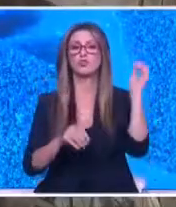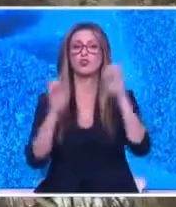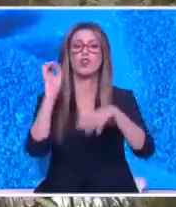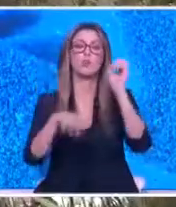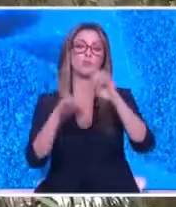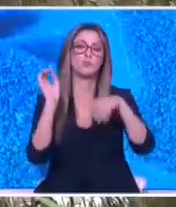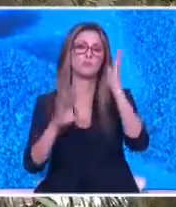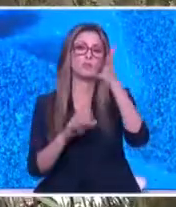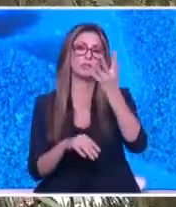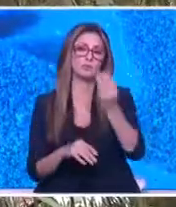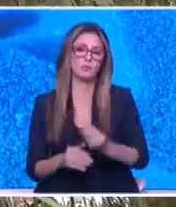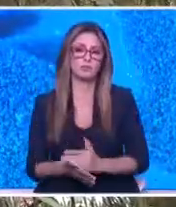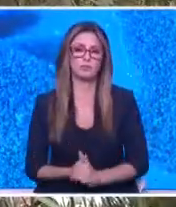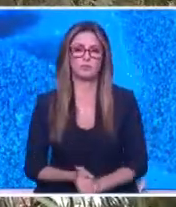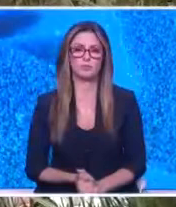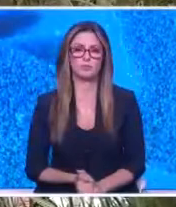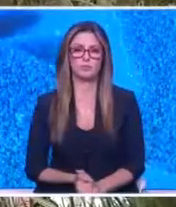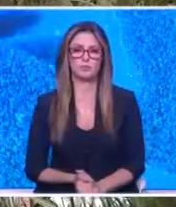kaplandı.